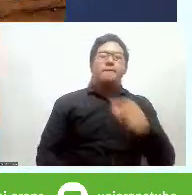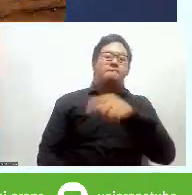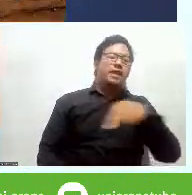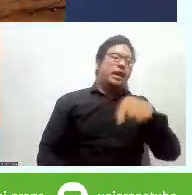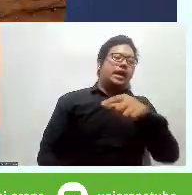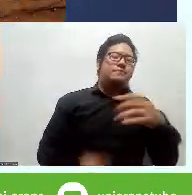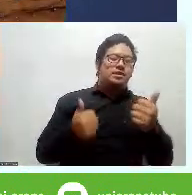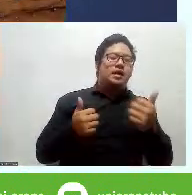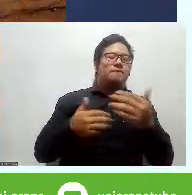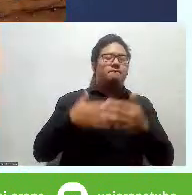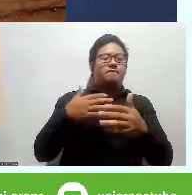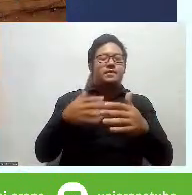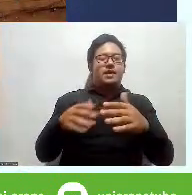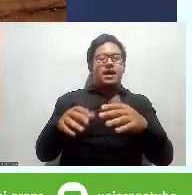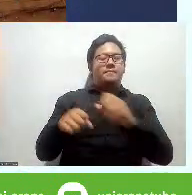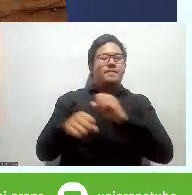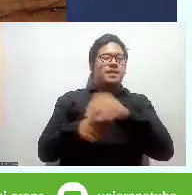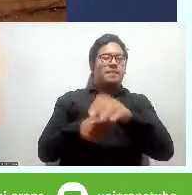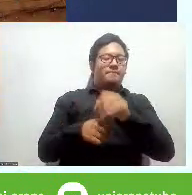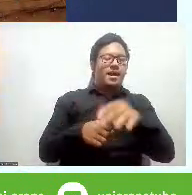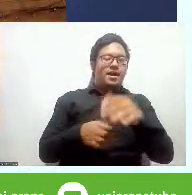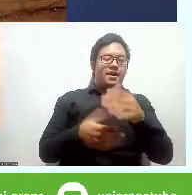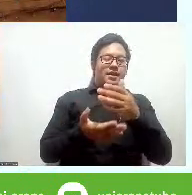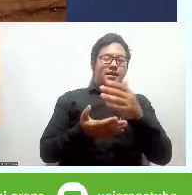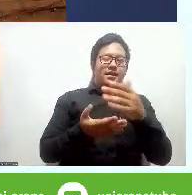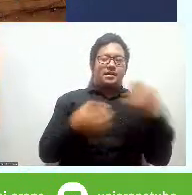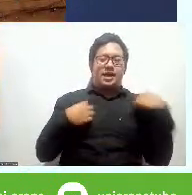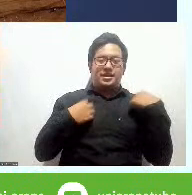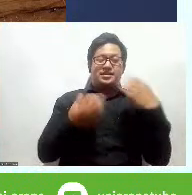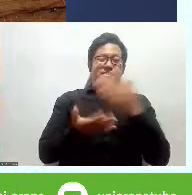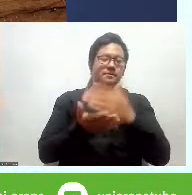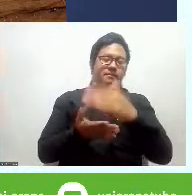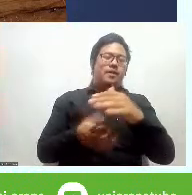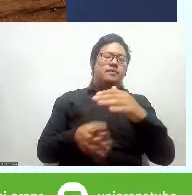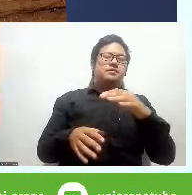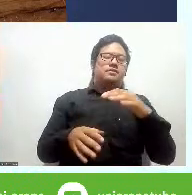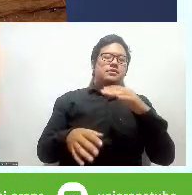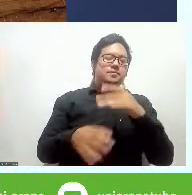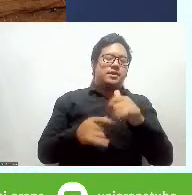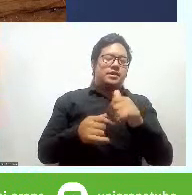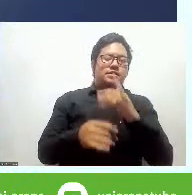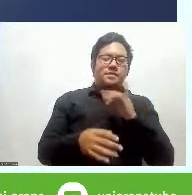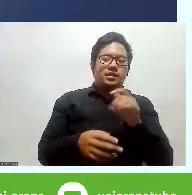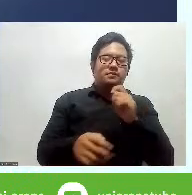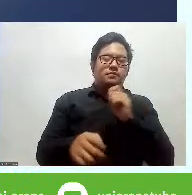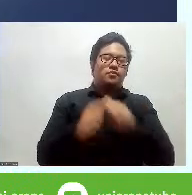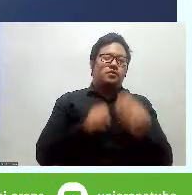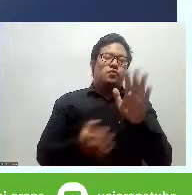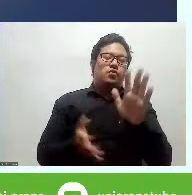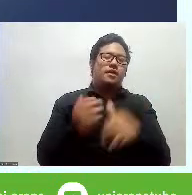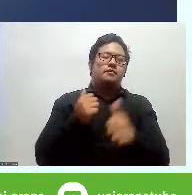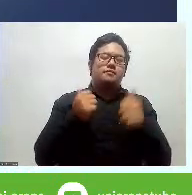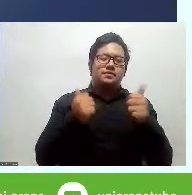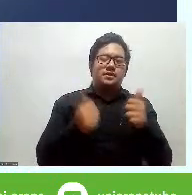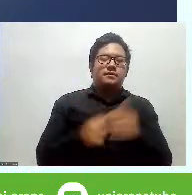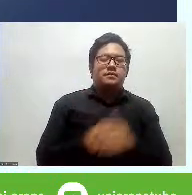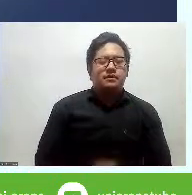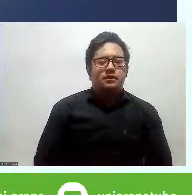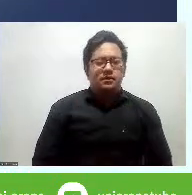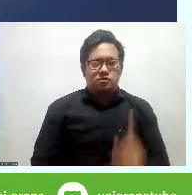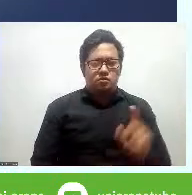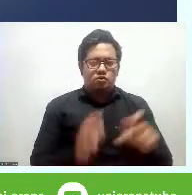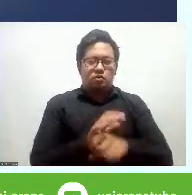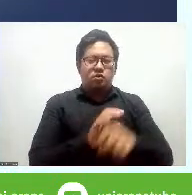limbahnya gitu misalkan limbahnya berupa kayu bekas Kayu Ini kan bisa kita ulang lagi misalkan mungkin jadi alat makan